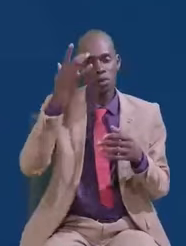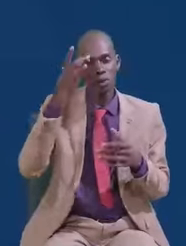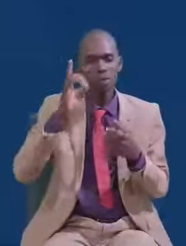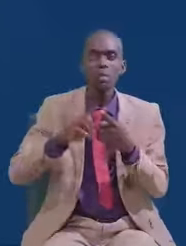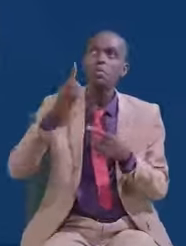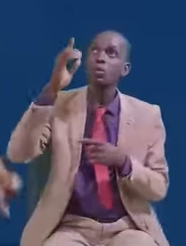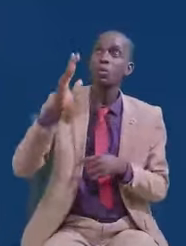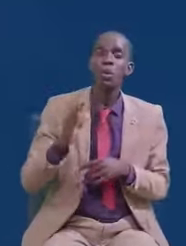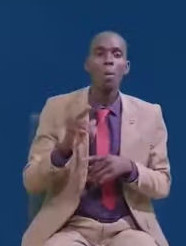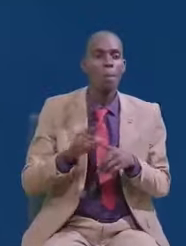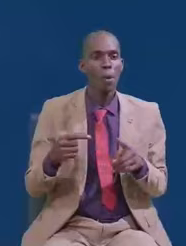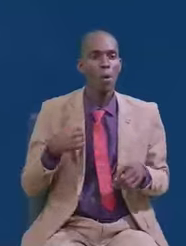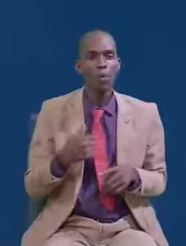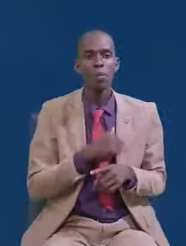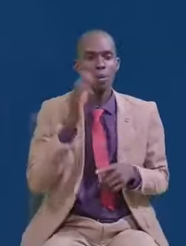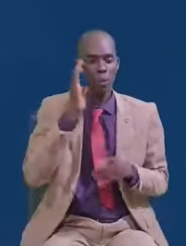Mais il va prier pour tout le monde.